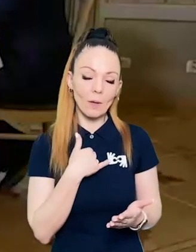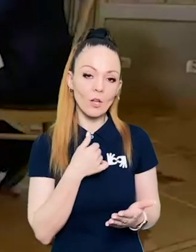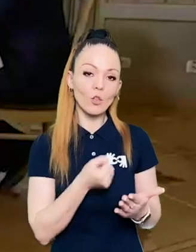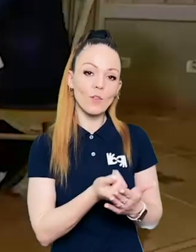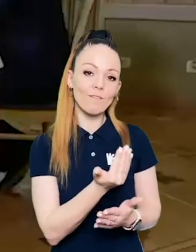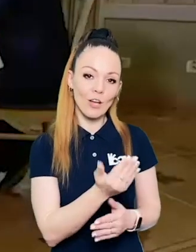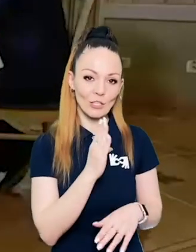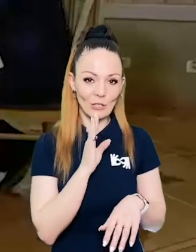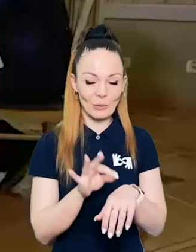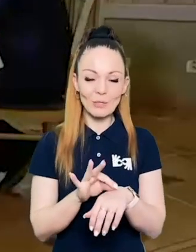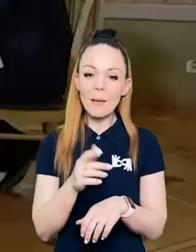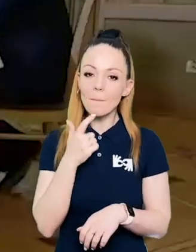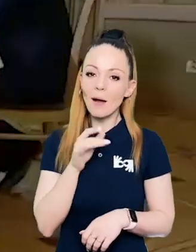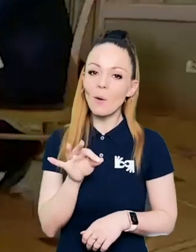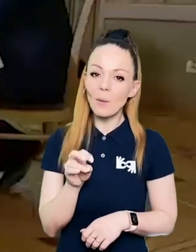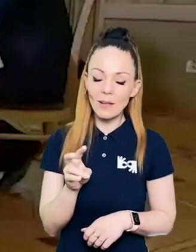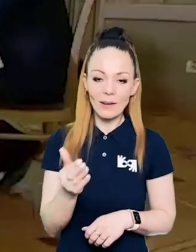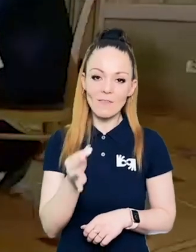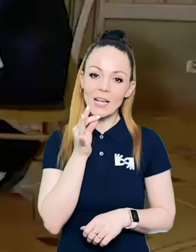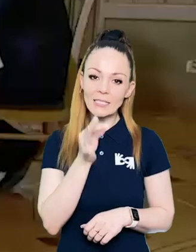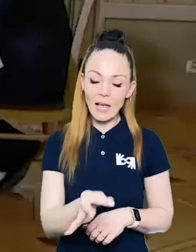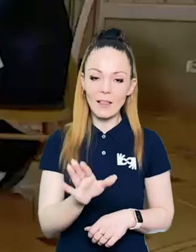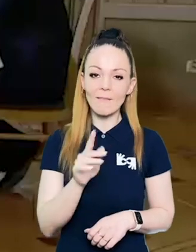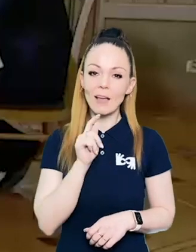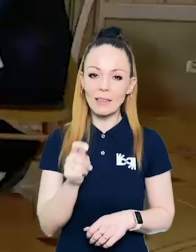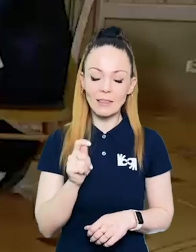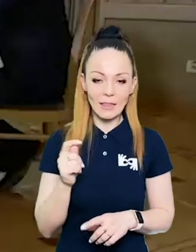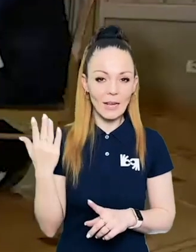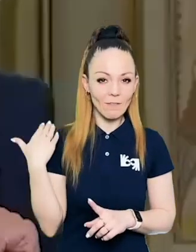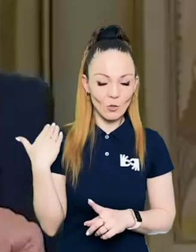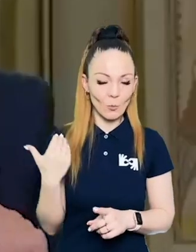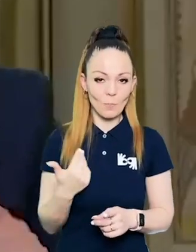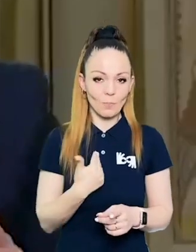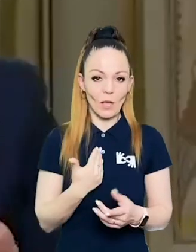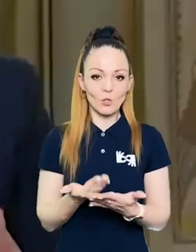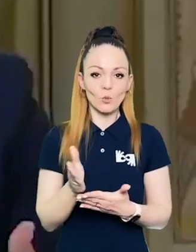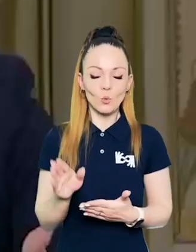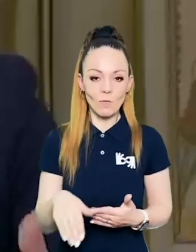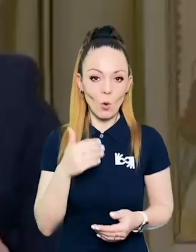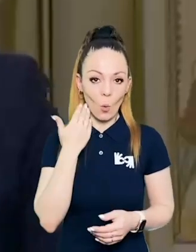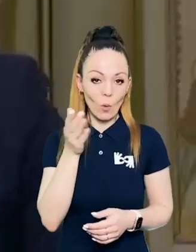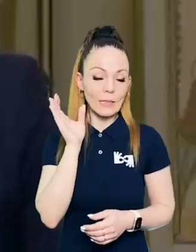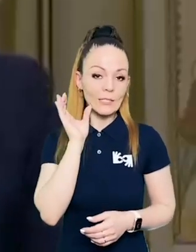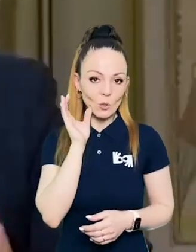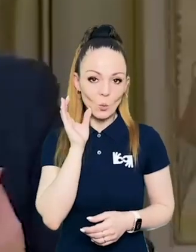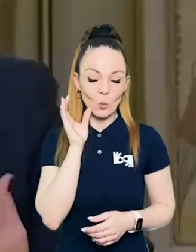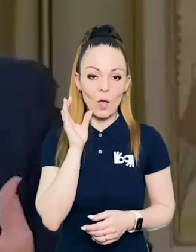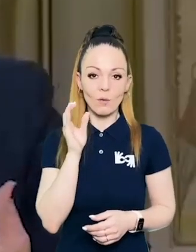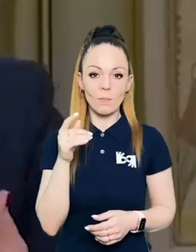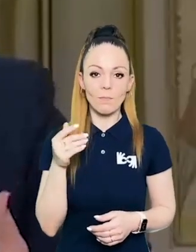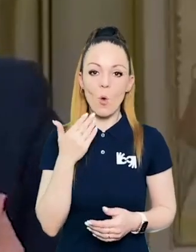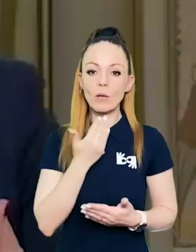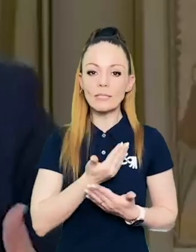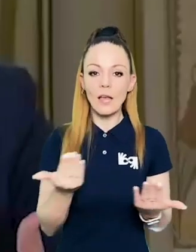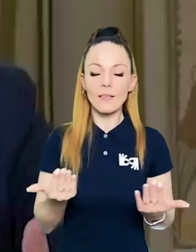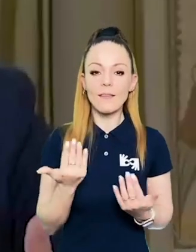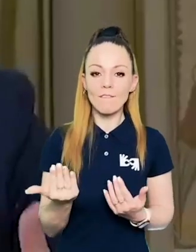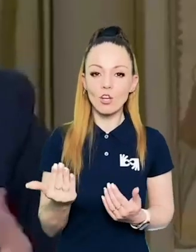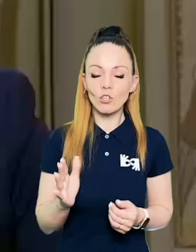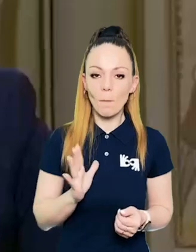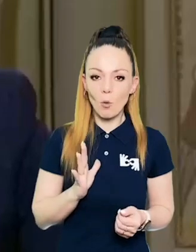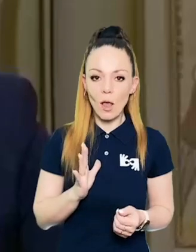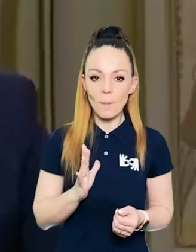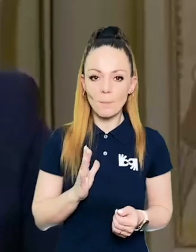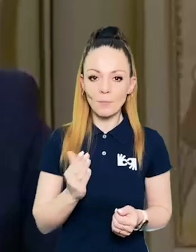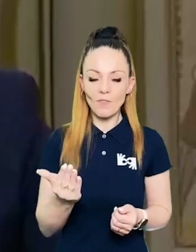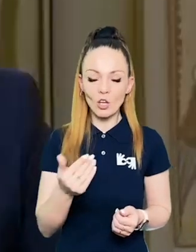до вашої дружини. Прекрасно. Пані Лене, ви тоді казали, пам'ятаю, в інтерв'ю. Я, до речі, знову ж таки, коли слухаю президента, остання ваша